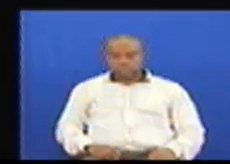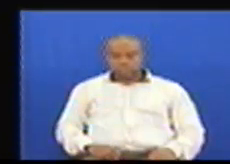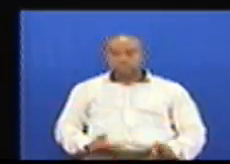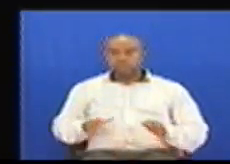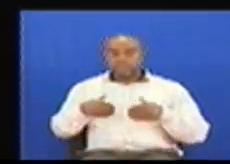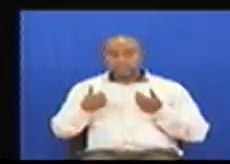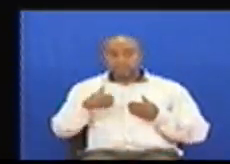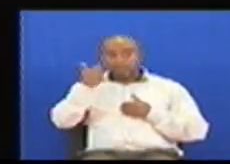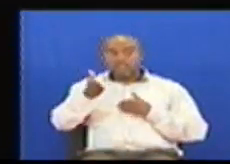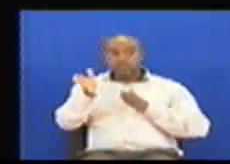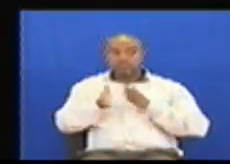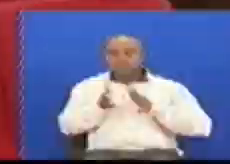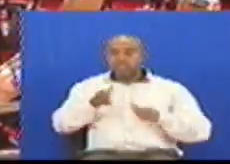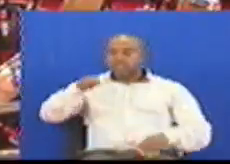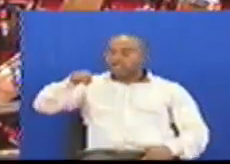Nkamia ajiandae.